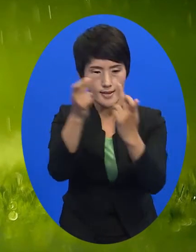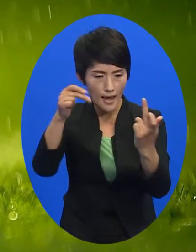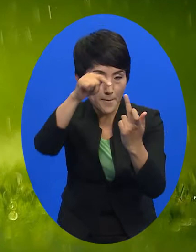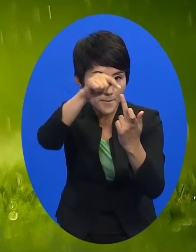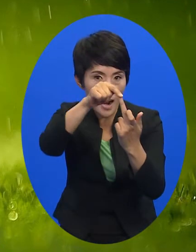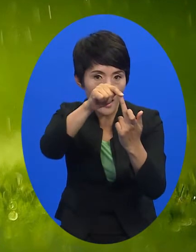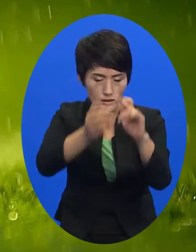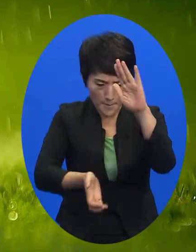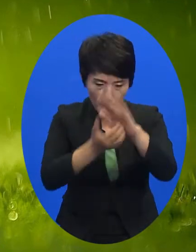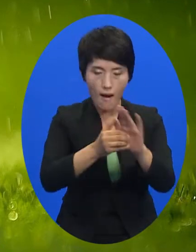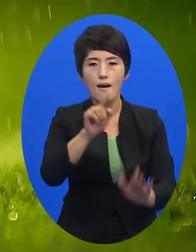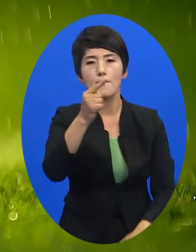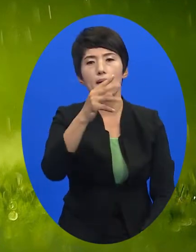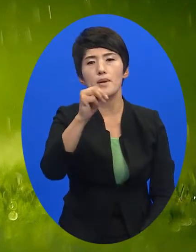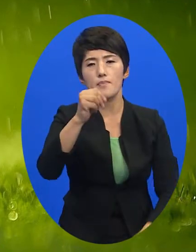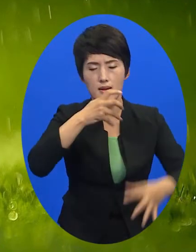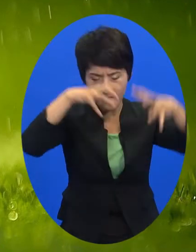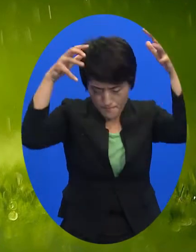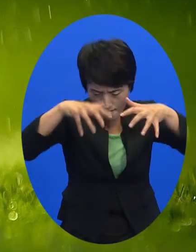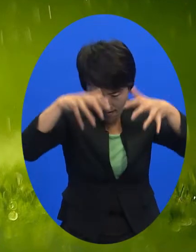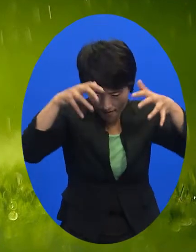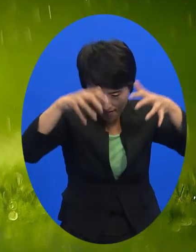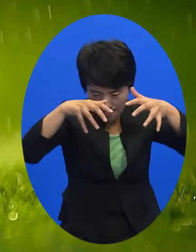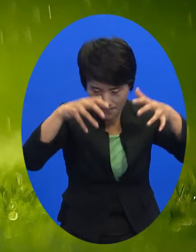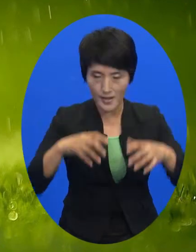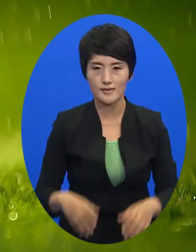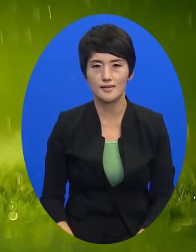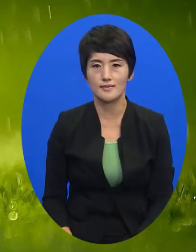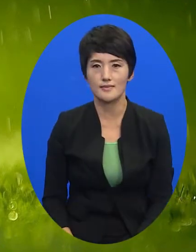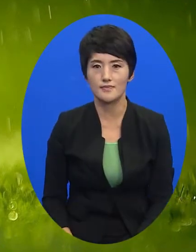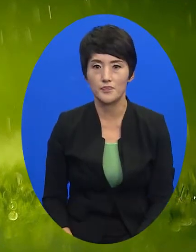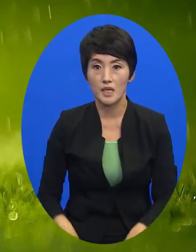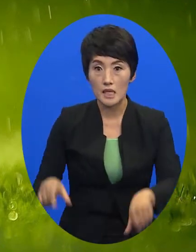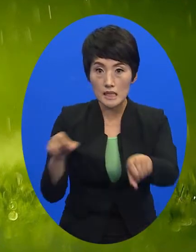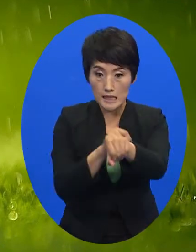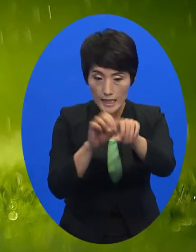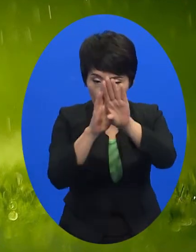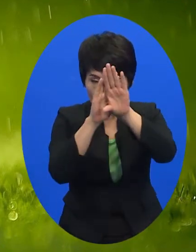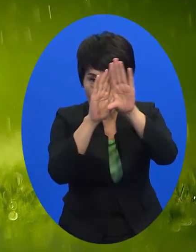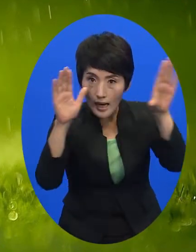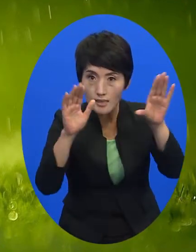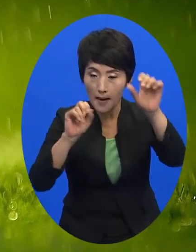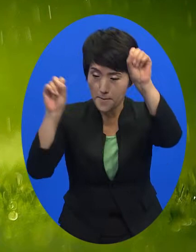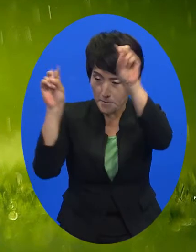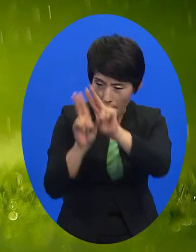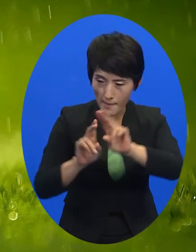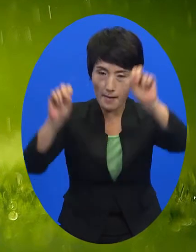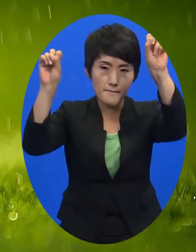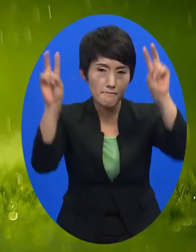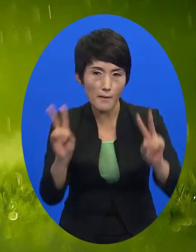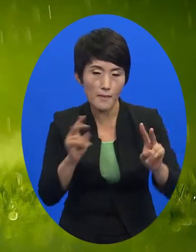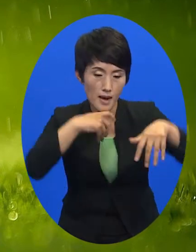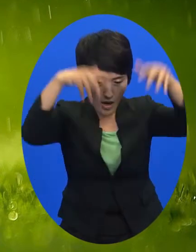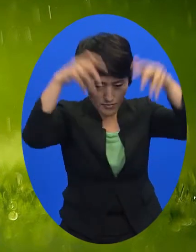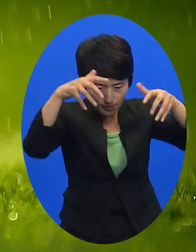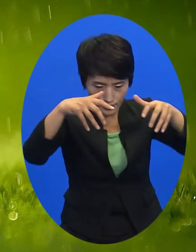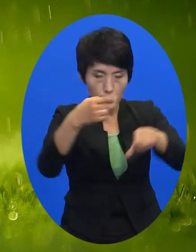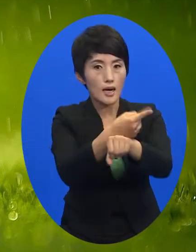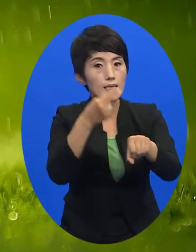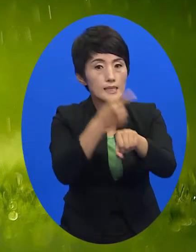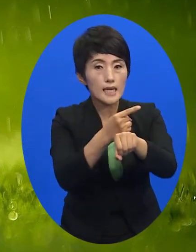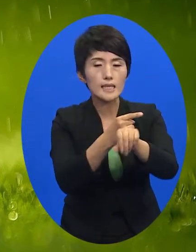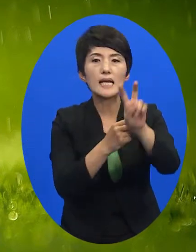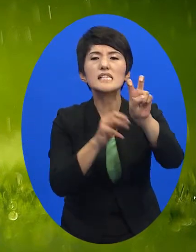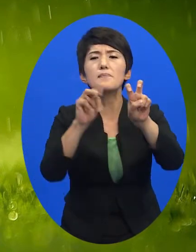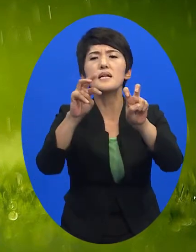지역에는 100mm 이상의 많은 비가 내리겠습니다. 특히 낮부터는 천둥과 번개를 동반한 시간당 20mm